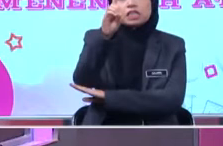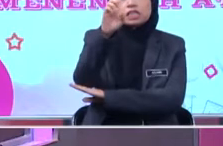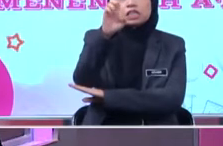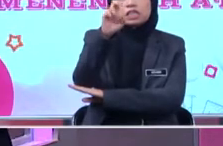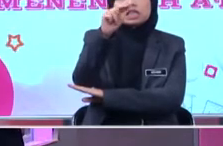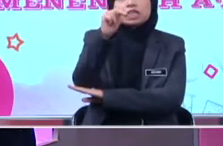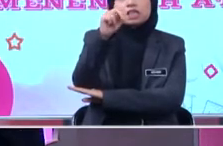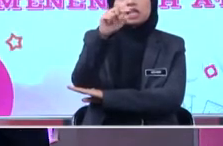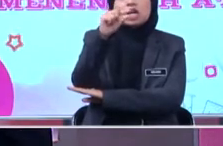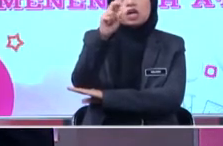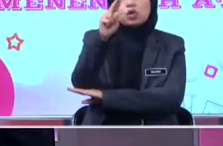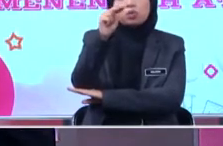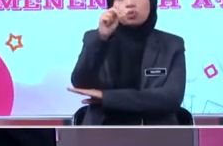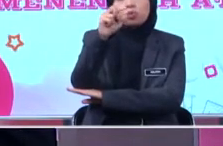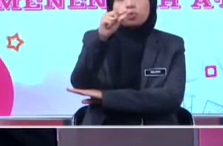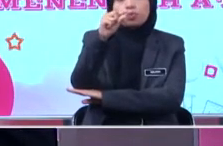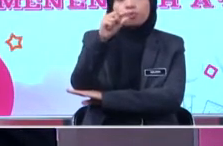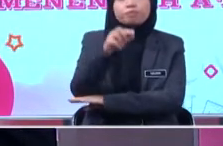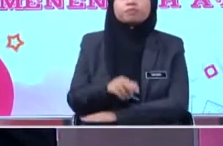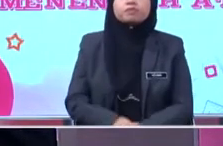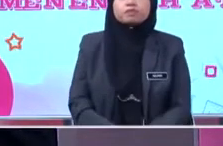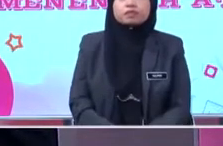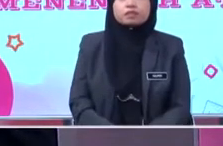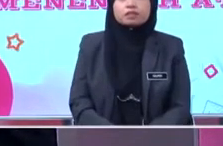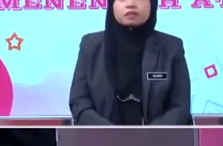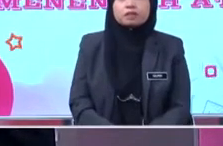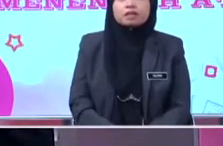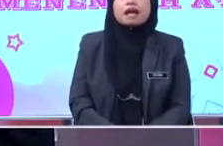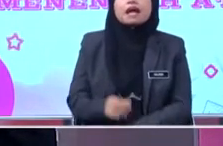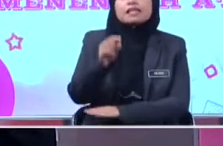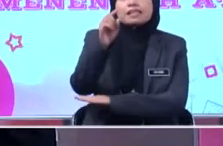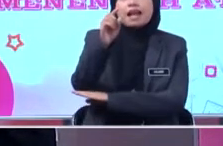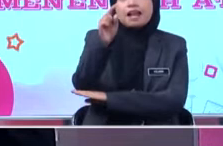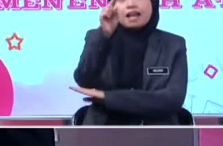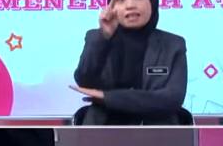Zain Oh iya omahe sing ruko